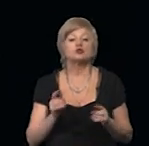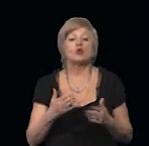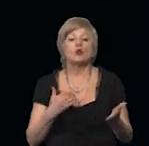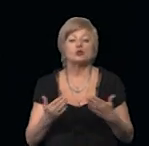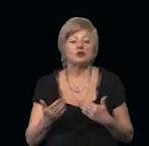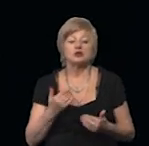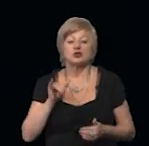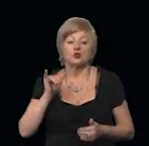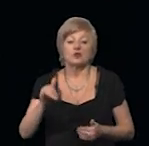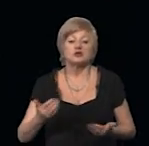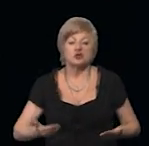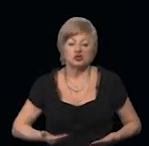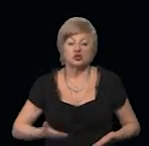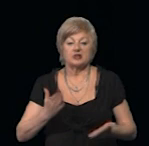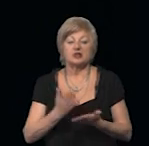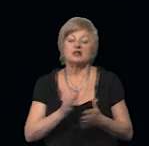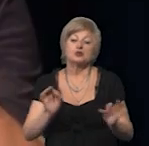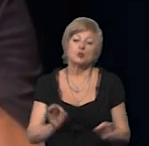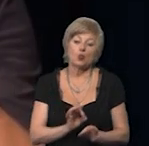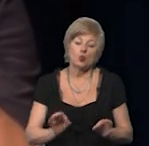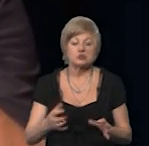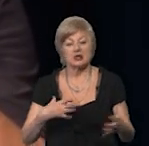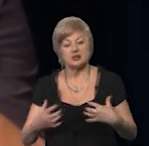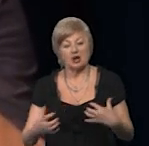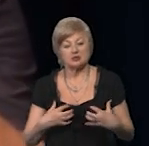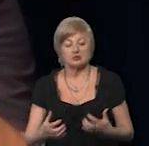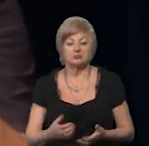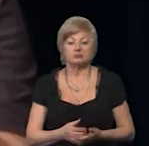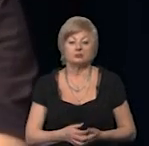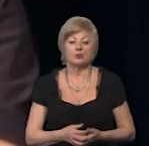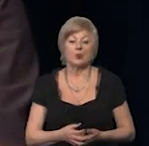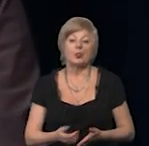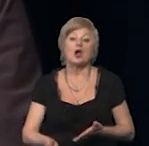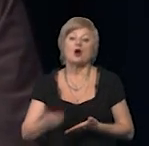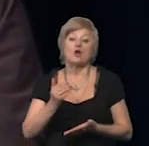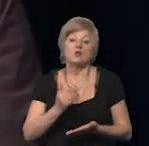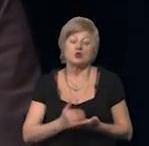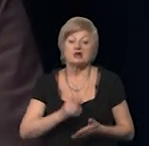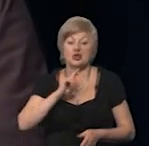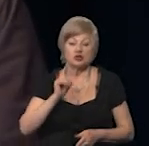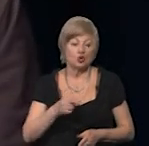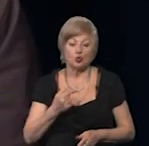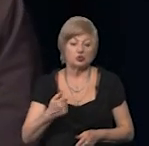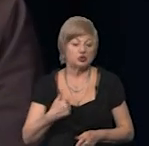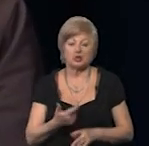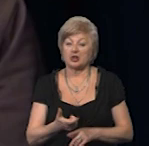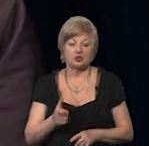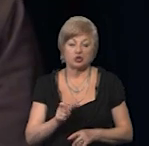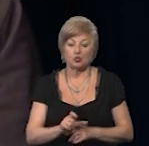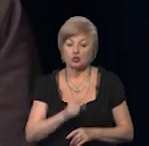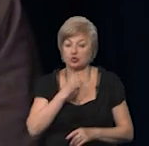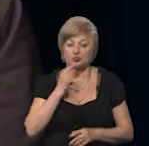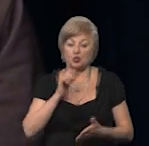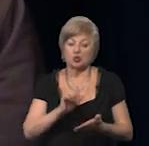житті має музика та театр? Ну, останній рік я не дуже зайнятий був в репертуарі